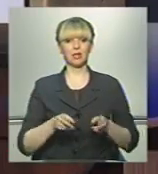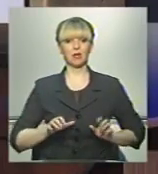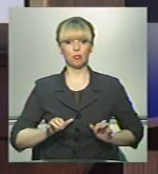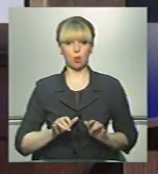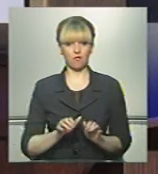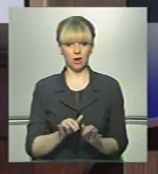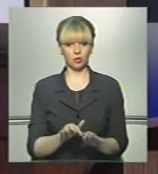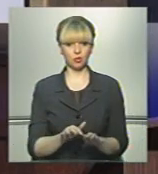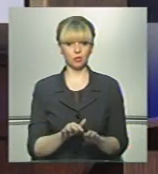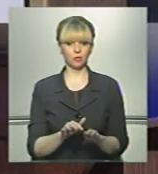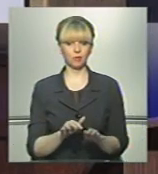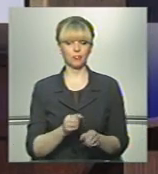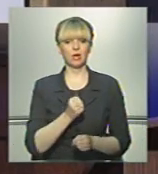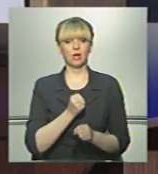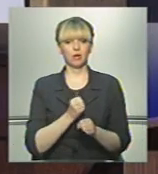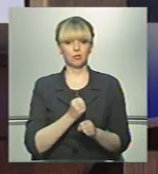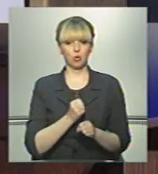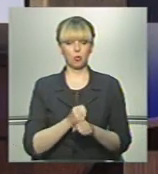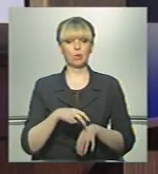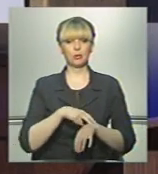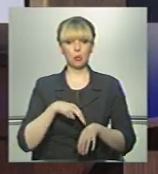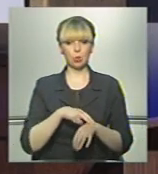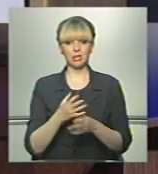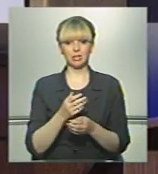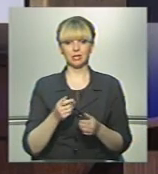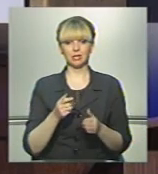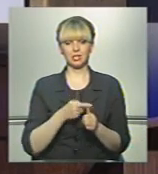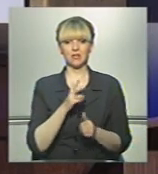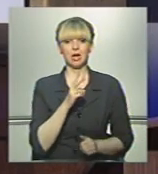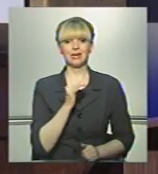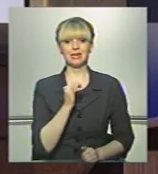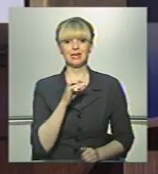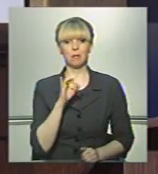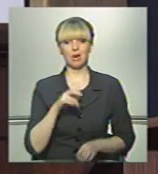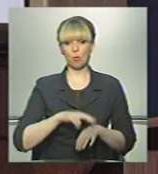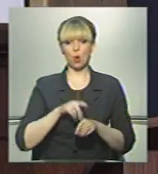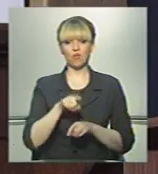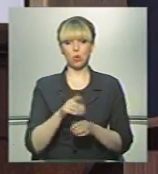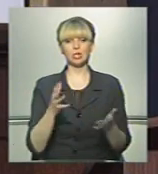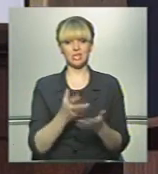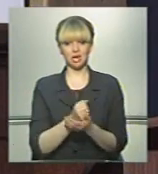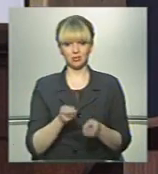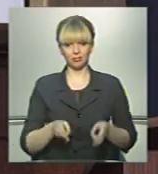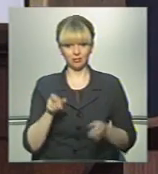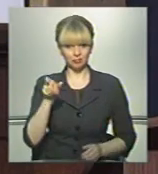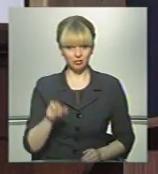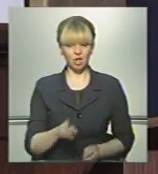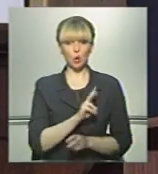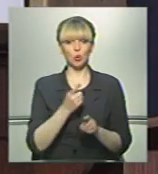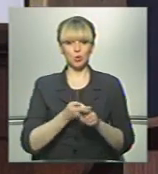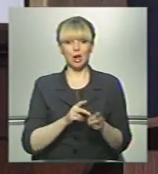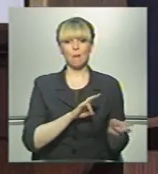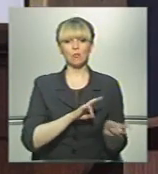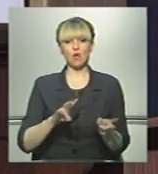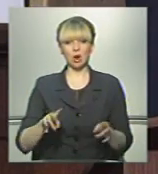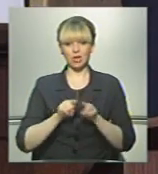провадженню, роботі поліцейських, які називаються кіберполіція, вони знайшли зловмисника, хто цю